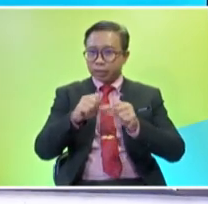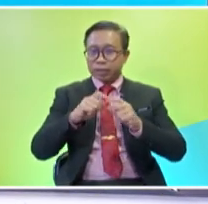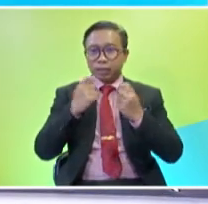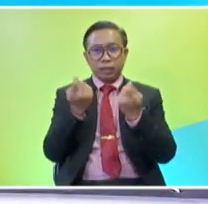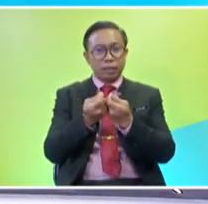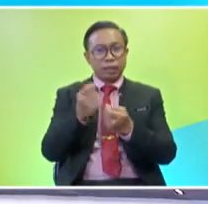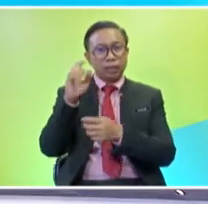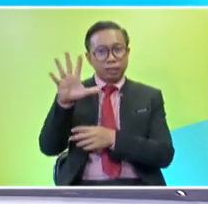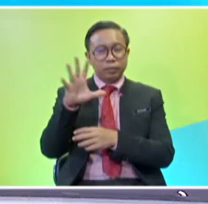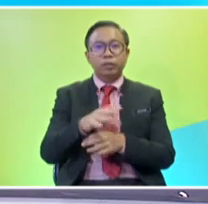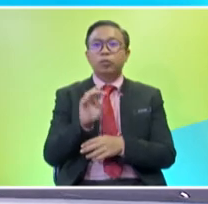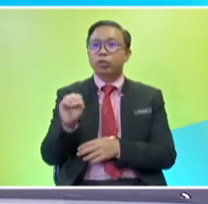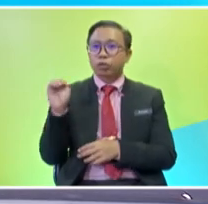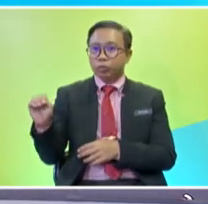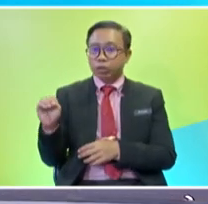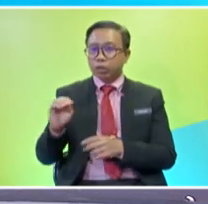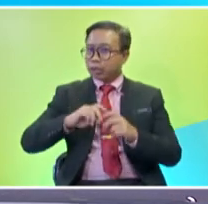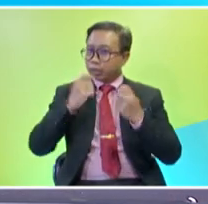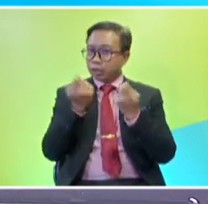jadi murid-murid